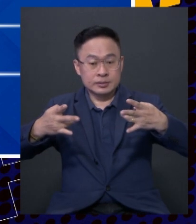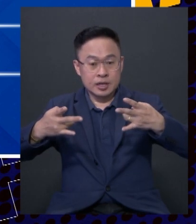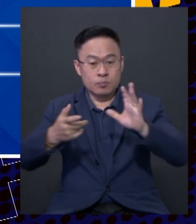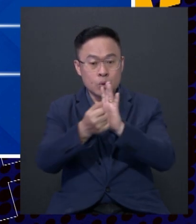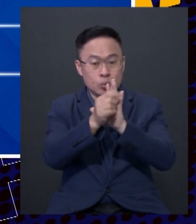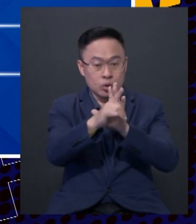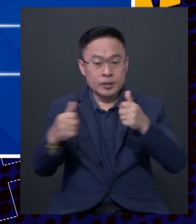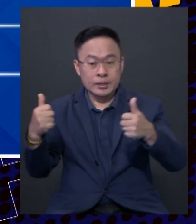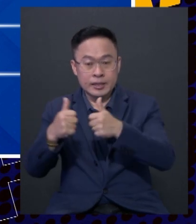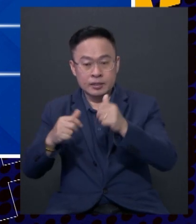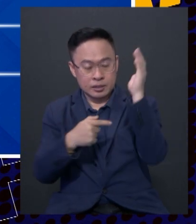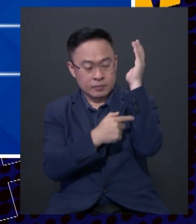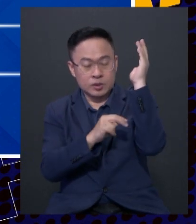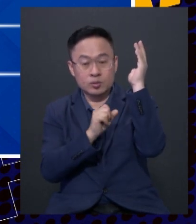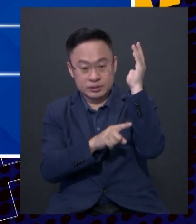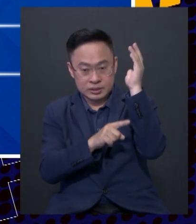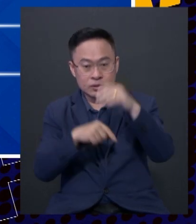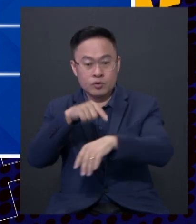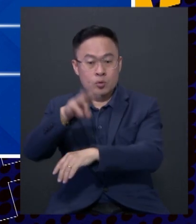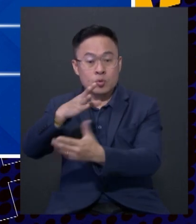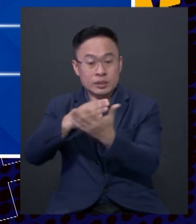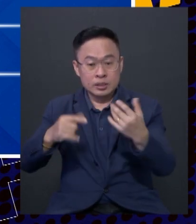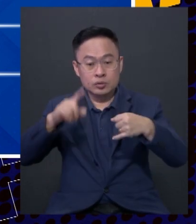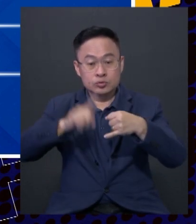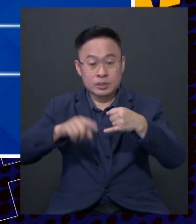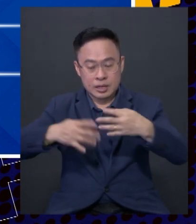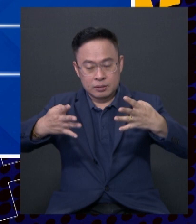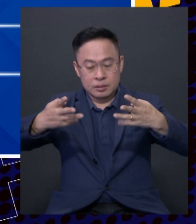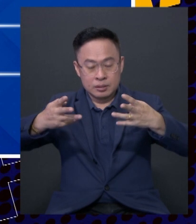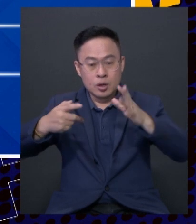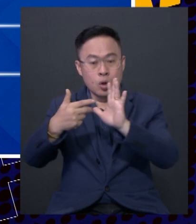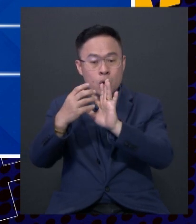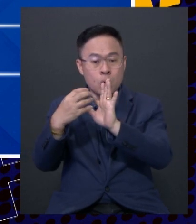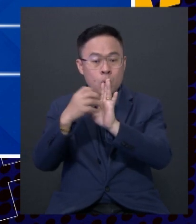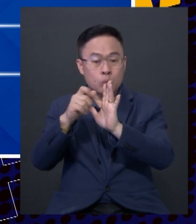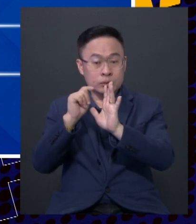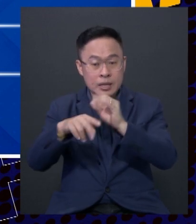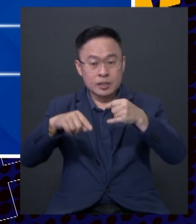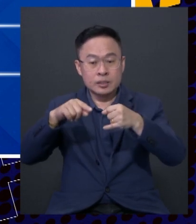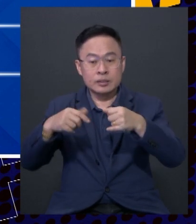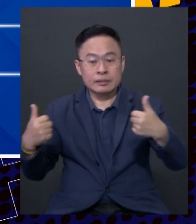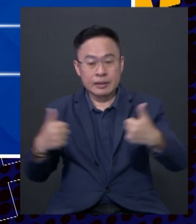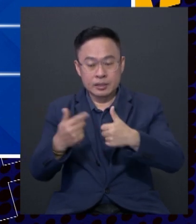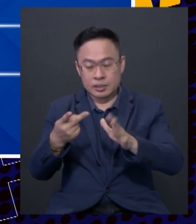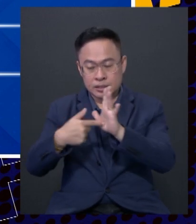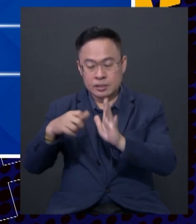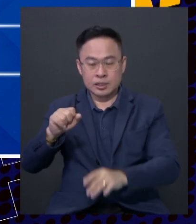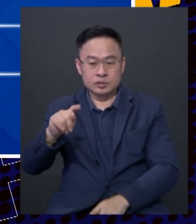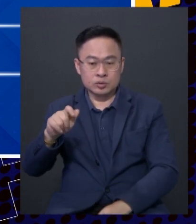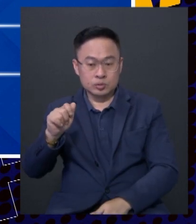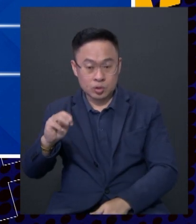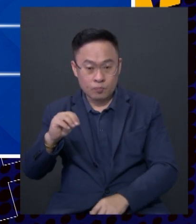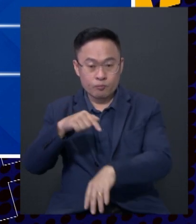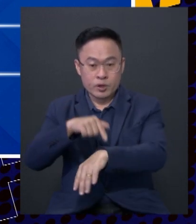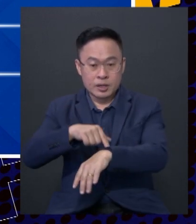อย่างนครศรียูไนเต็ดเวลา 18:30 นค่ะและปิดท้ายด้วยคู่ 13:00 นอุทัยธานีบ๊วยของตารางคะแนนนะจะเปิดบ้านเจอกับคัสตอมยูไนเต็ด